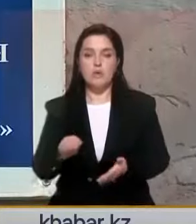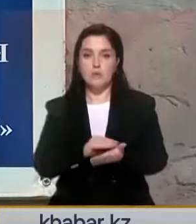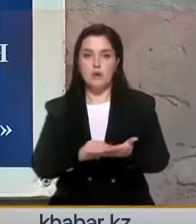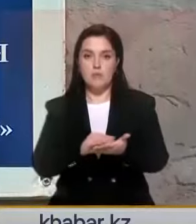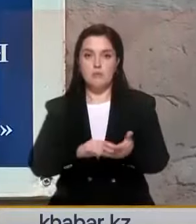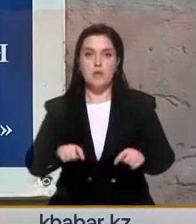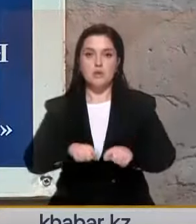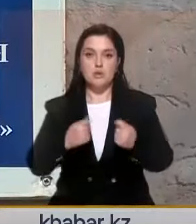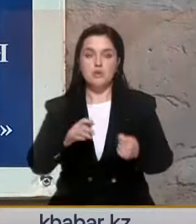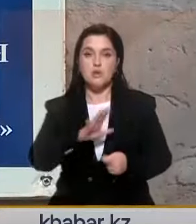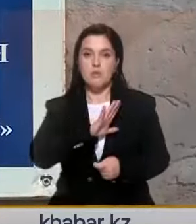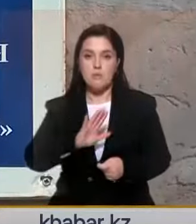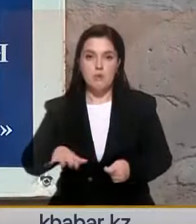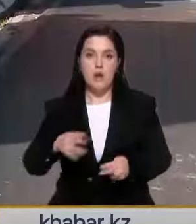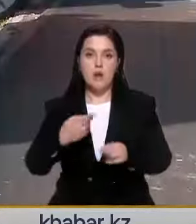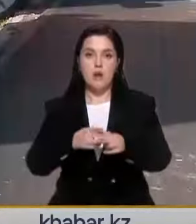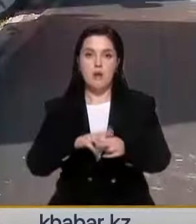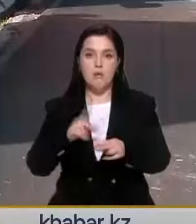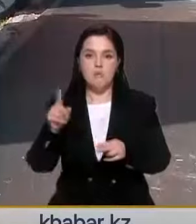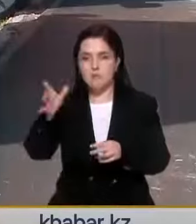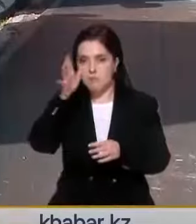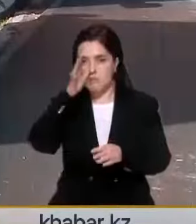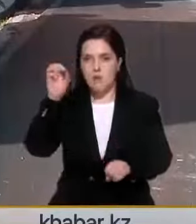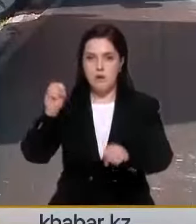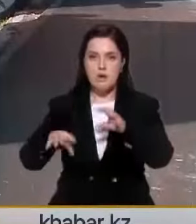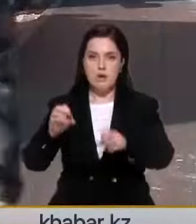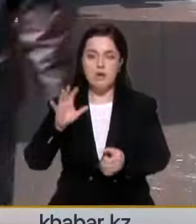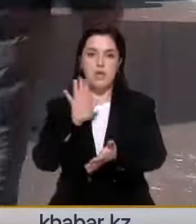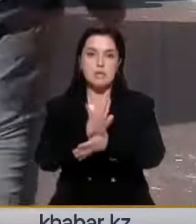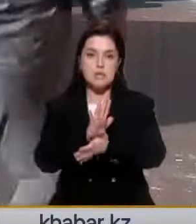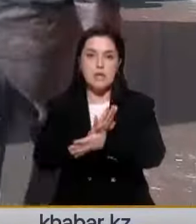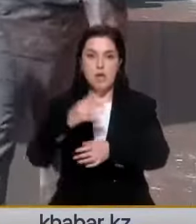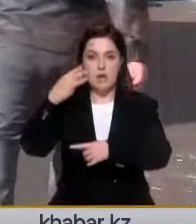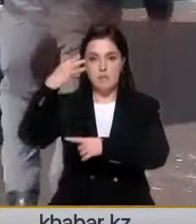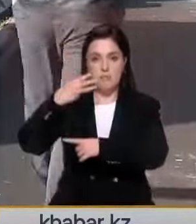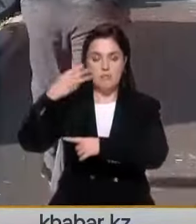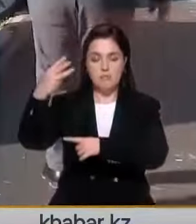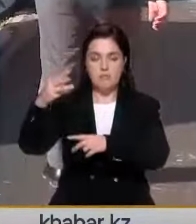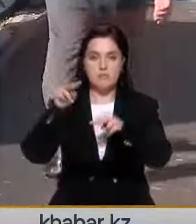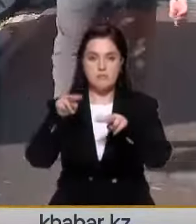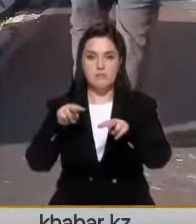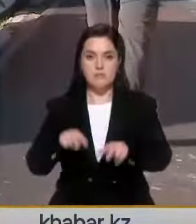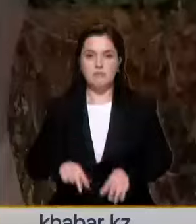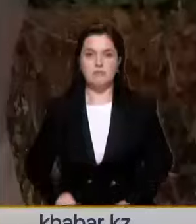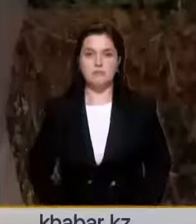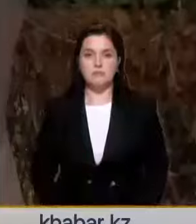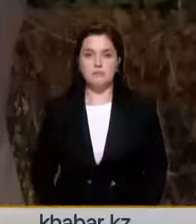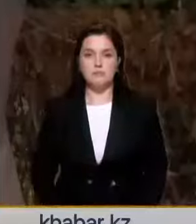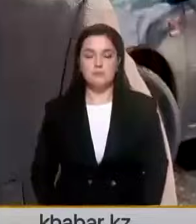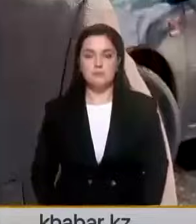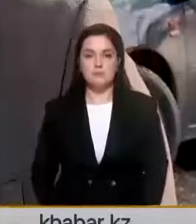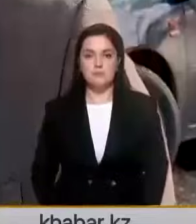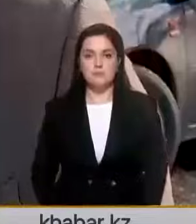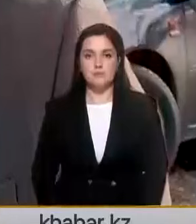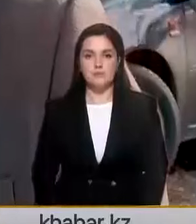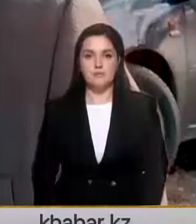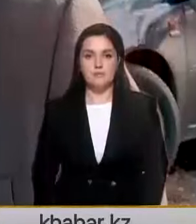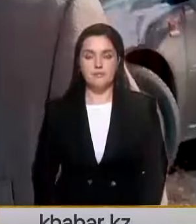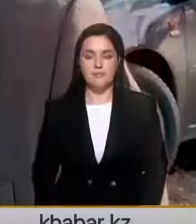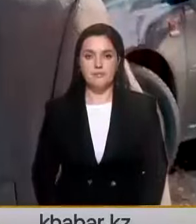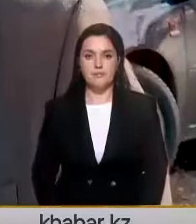нарушений излюбленные точки нелегального складирования отходов оснастили камерами видеонаблюдения по